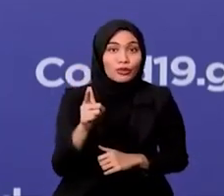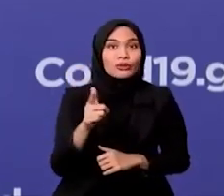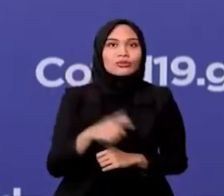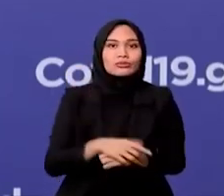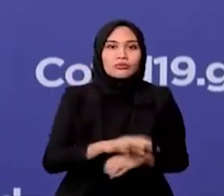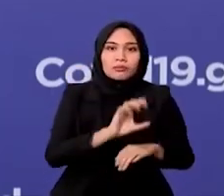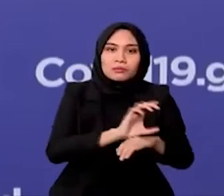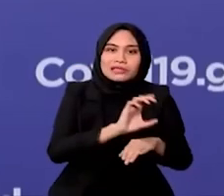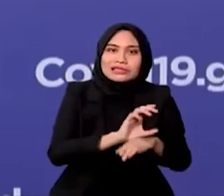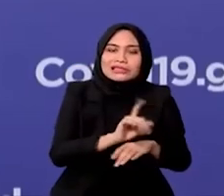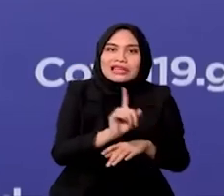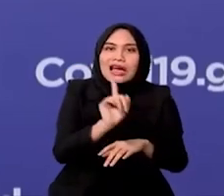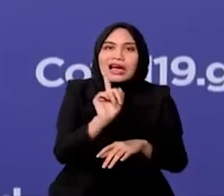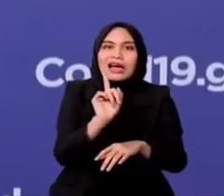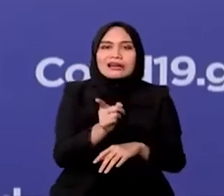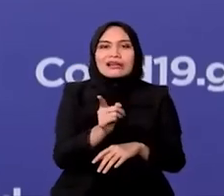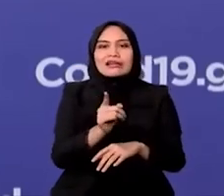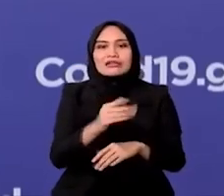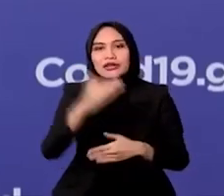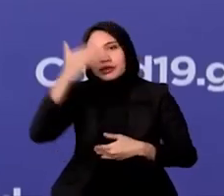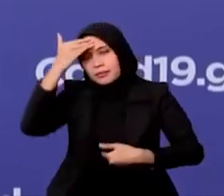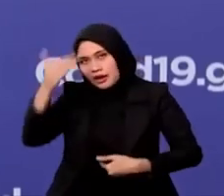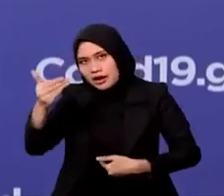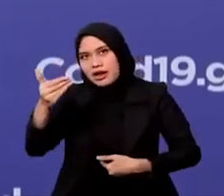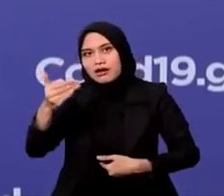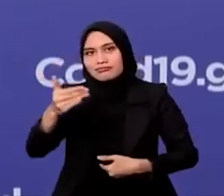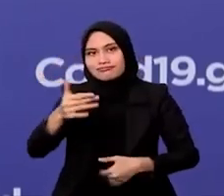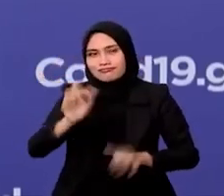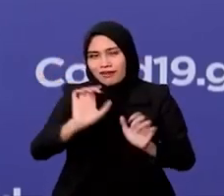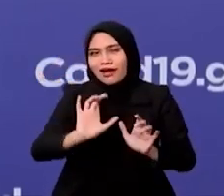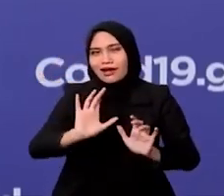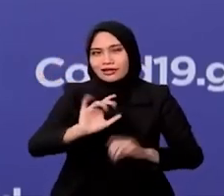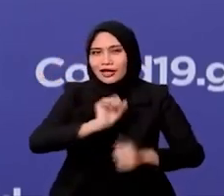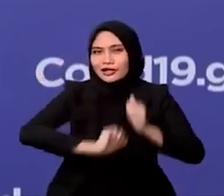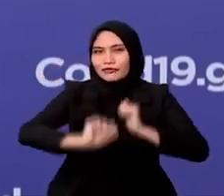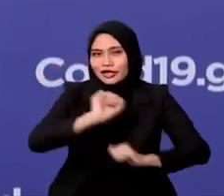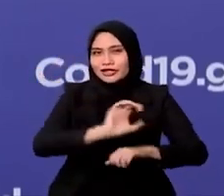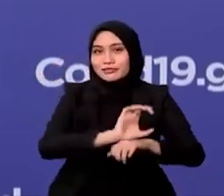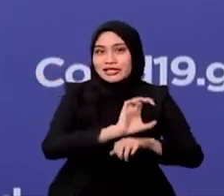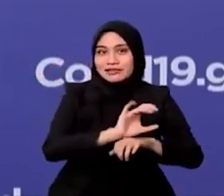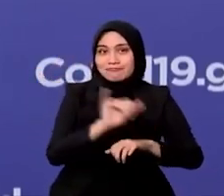di mesjid-mesjid dua ibadah sehari yang dilaksanakan di masjid